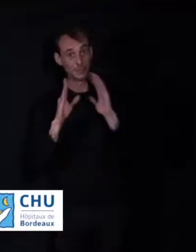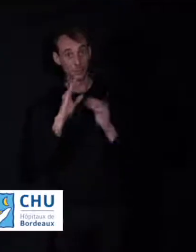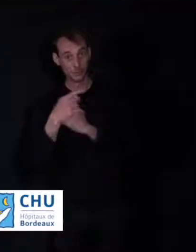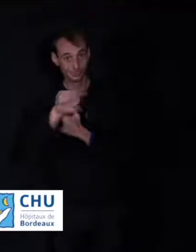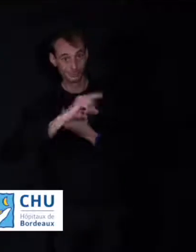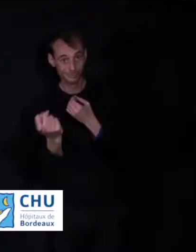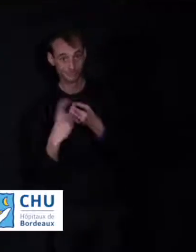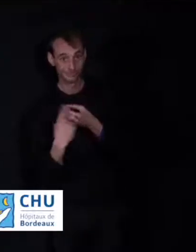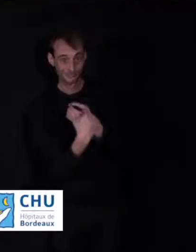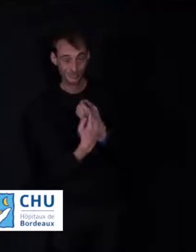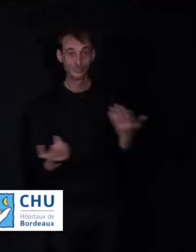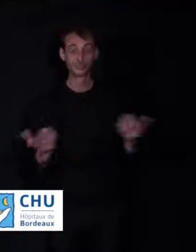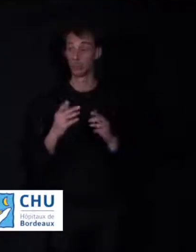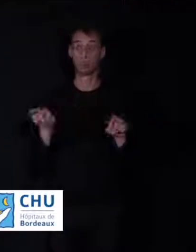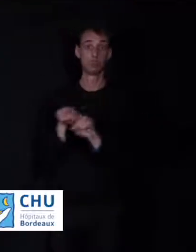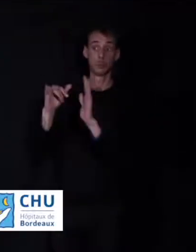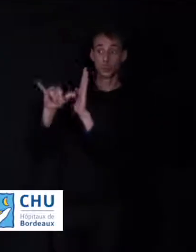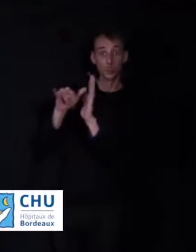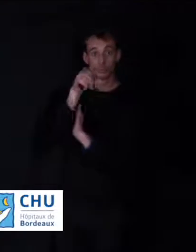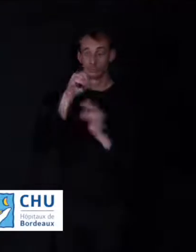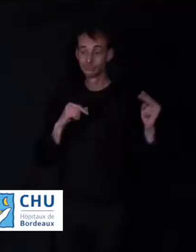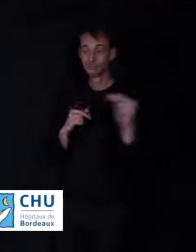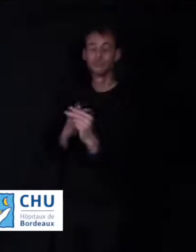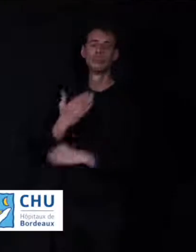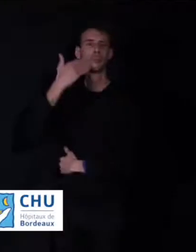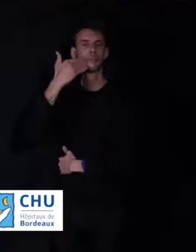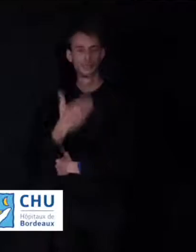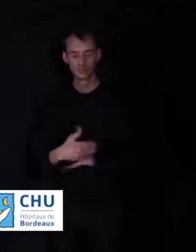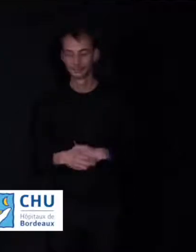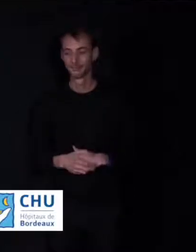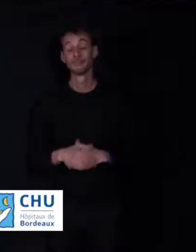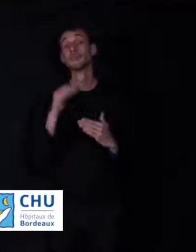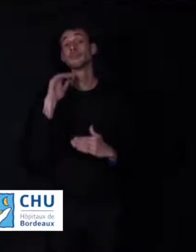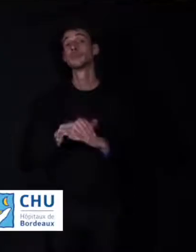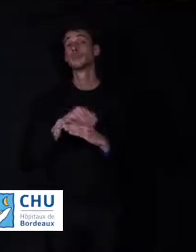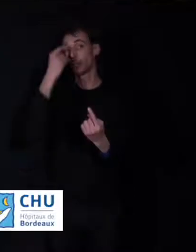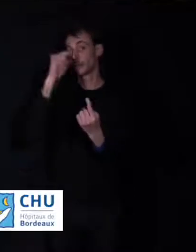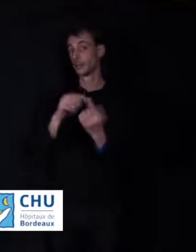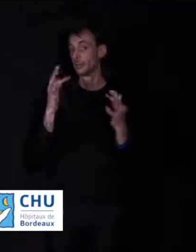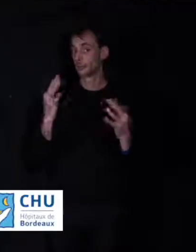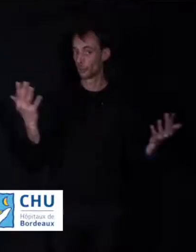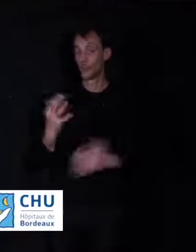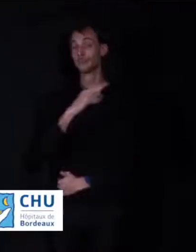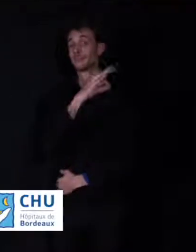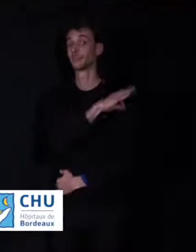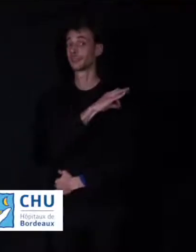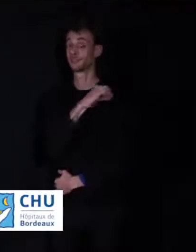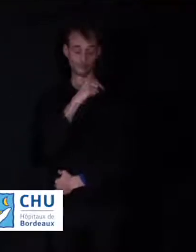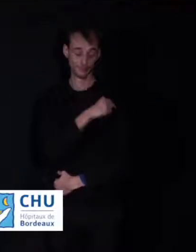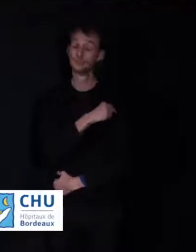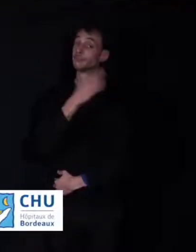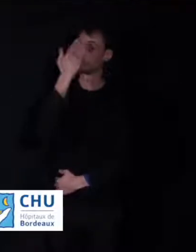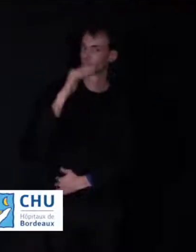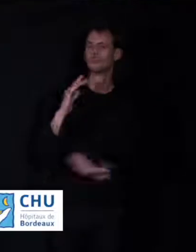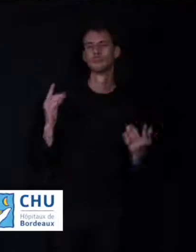merci de nous regarder sur YouTube. Ce soir, on va parler de vaccination. On le sait, la vaccination, c'est extrêmement